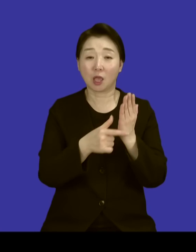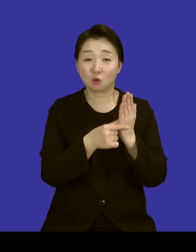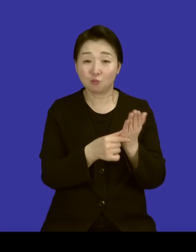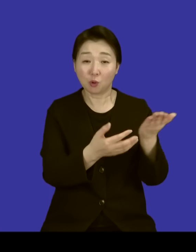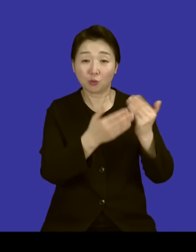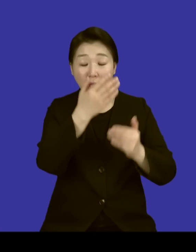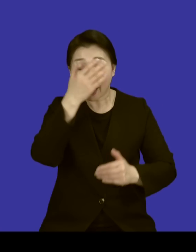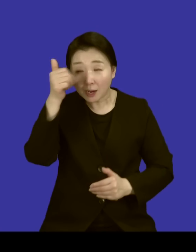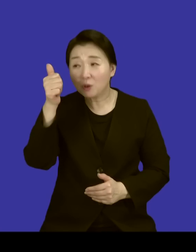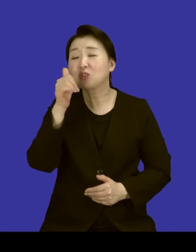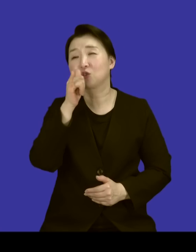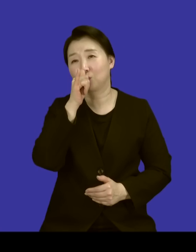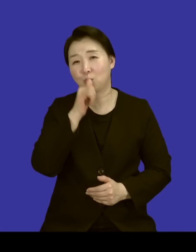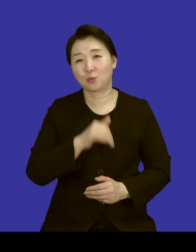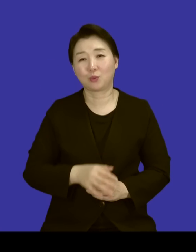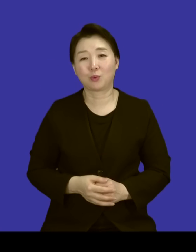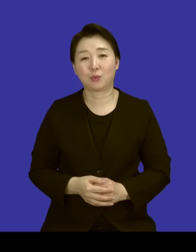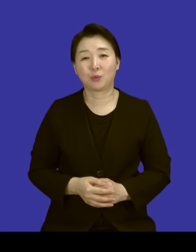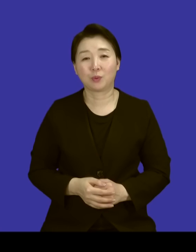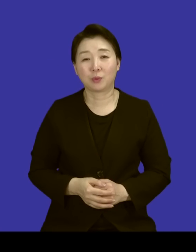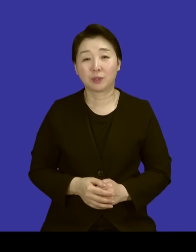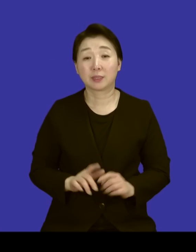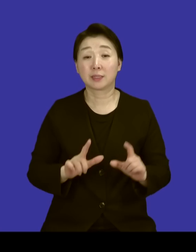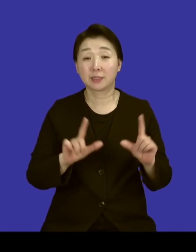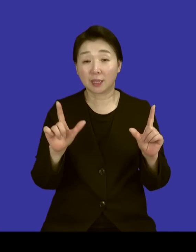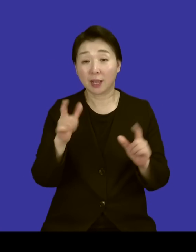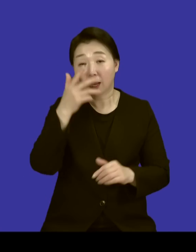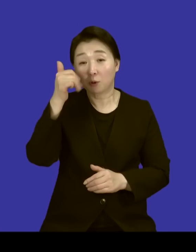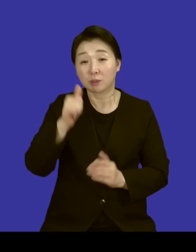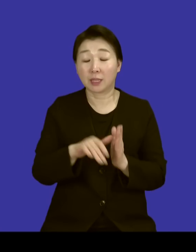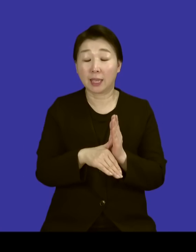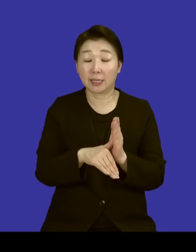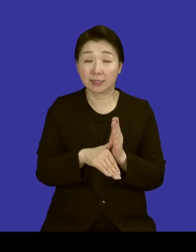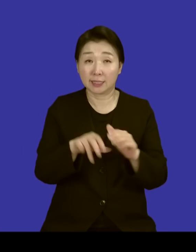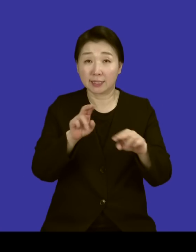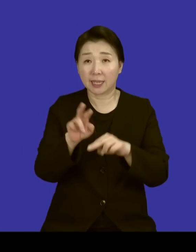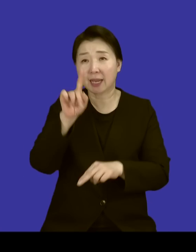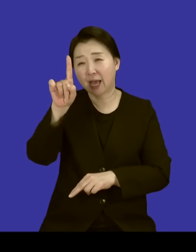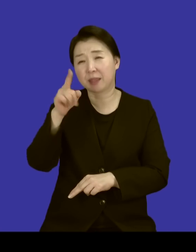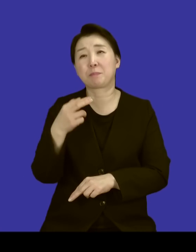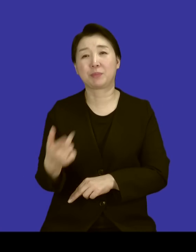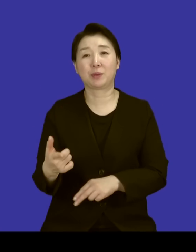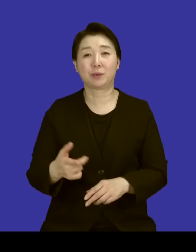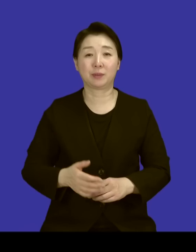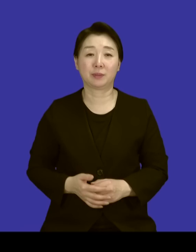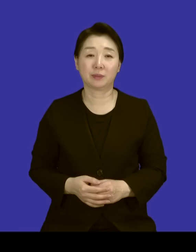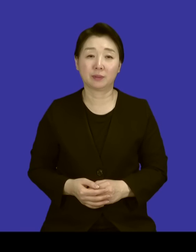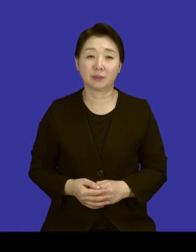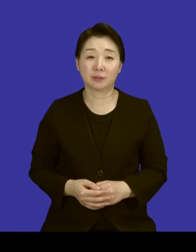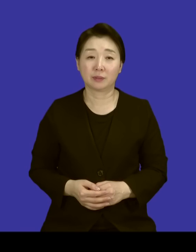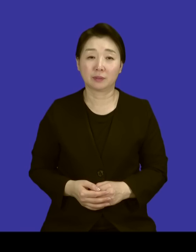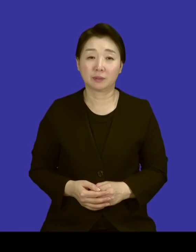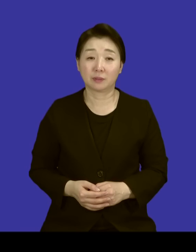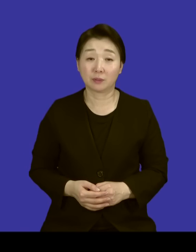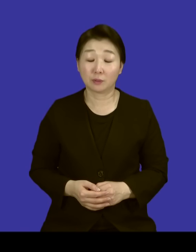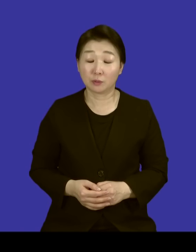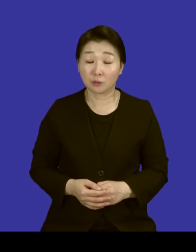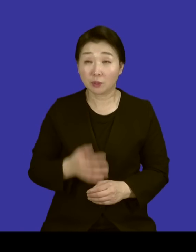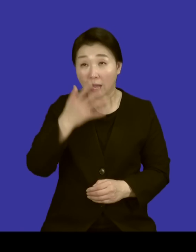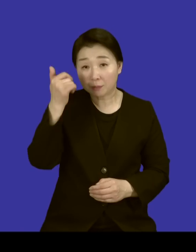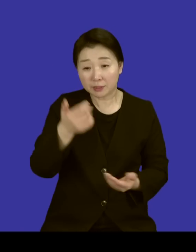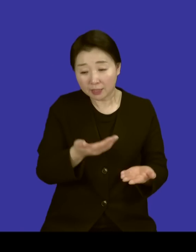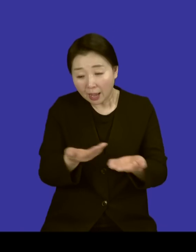오시는 할아버지 한 분이 계셨는데 그날따라 그분 오셨을 때 자리가 하나가 딱 비어 있었어요. 예. 그럼 우리 생각에 그분이 앉으시면 되잖아요.